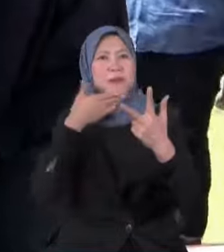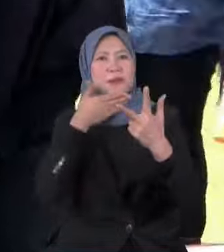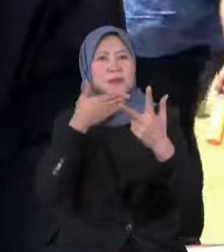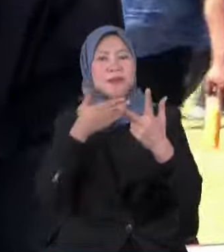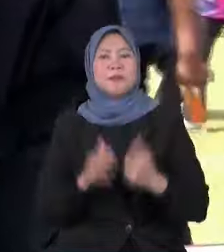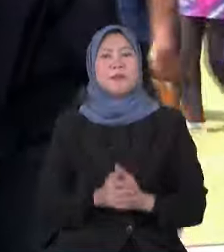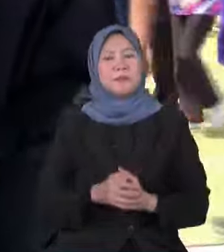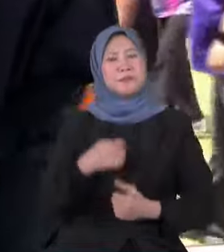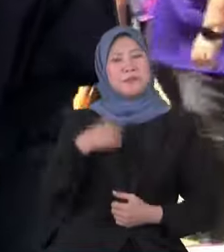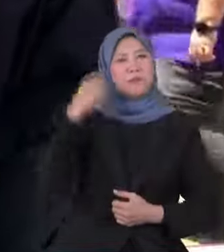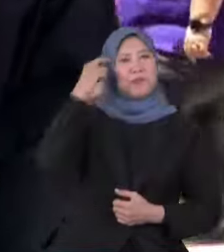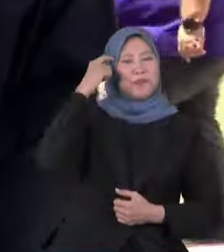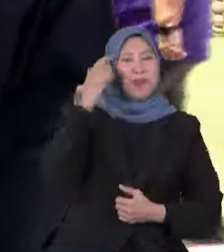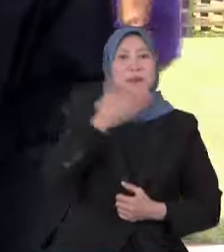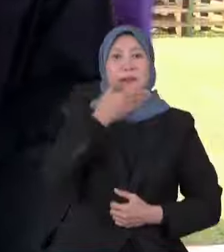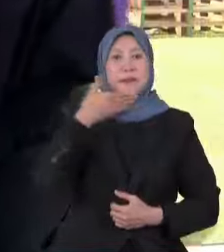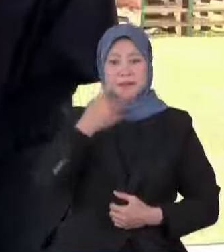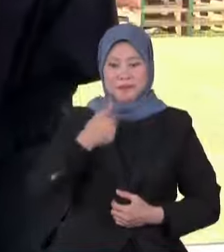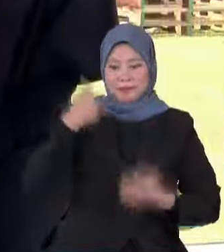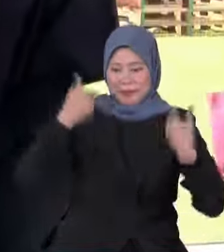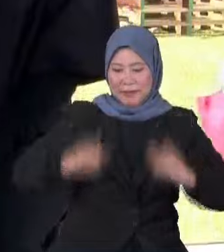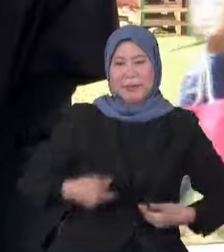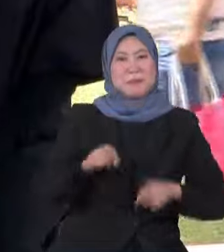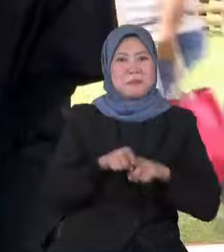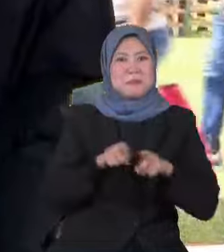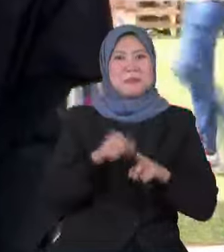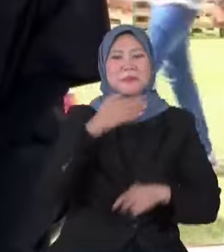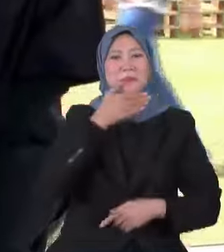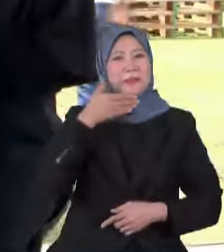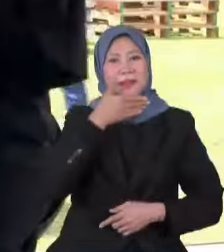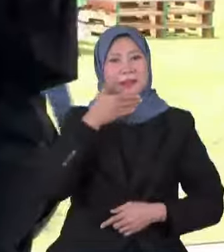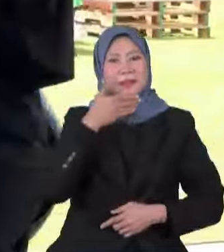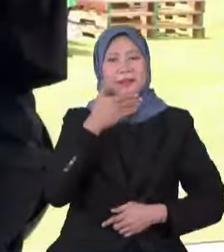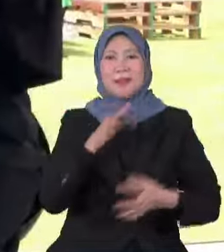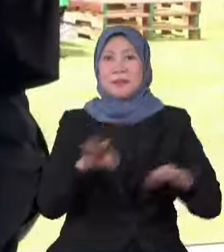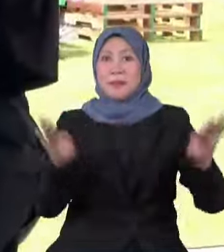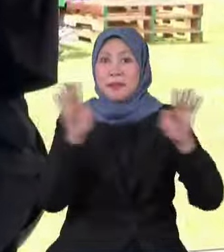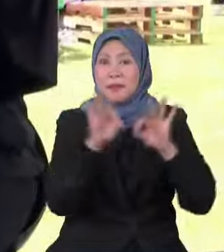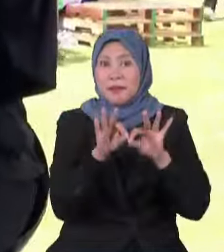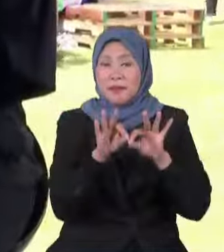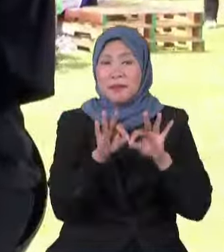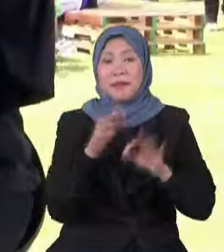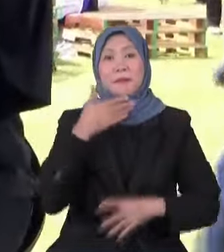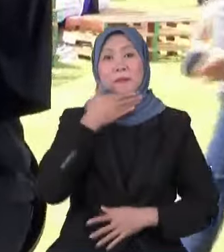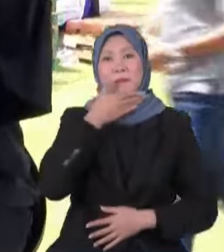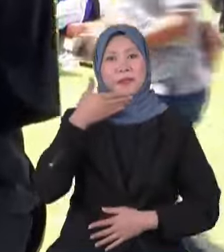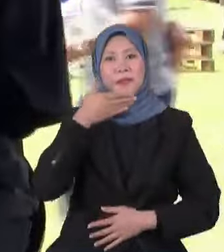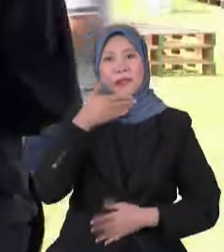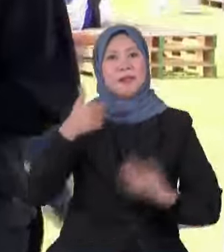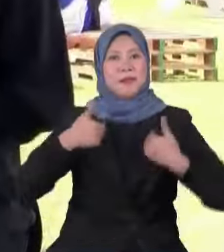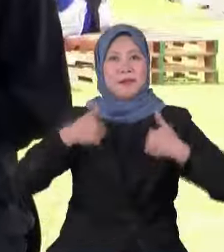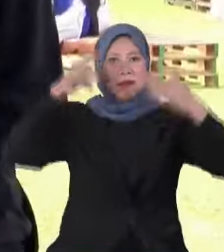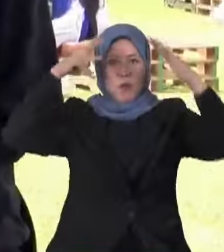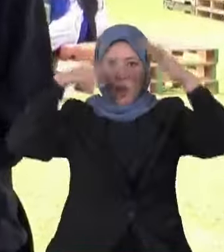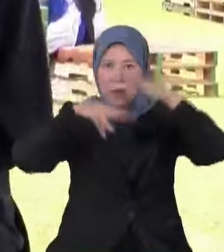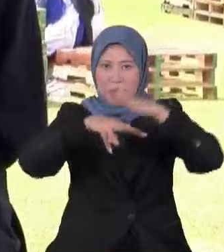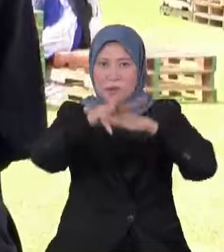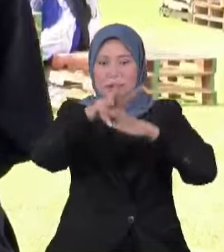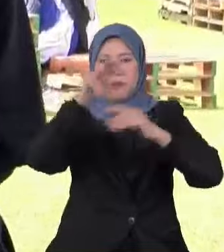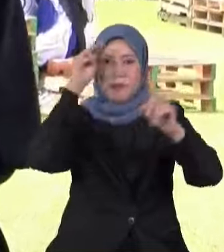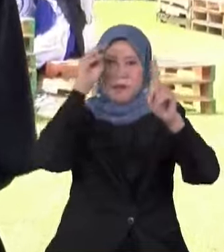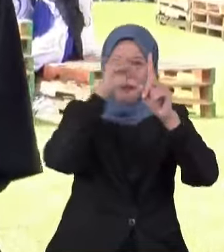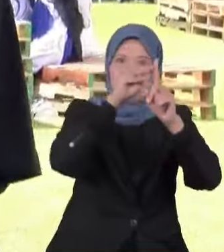Pada pendapat saya lah, sebagai seorang belia juga, bagi saya ciri yang pertama ialah seorang belia yang berwawasan, seorang yang ada matlamat,